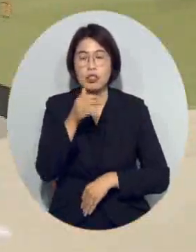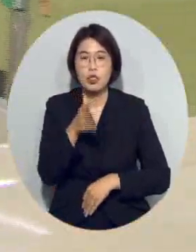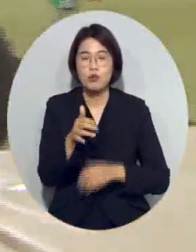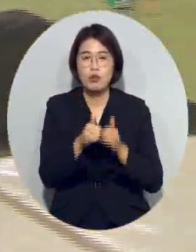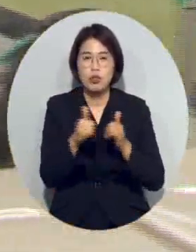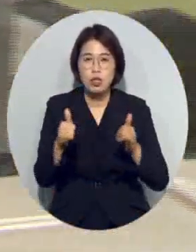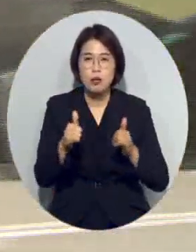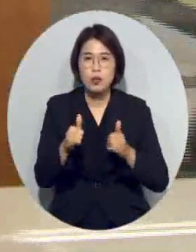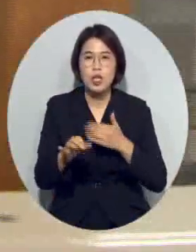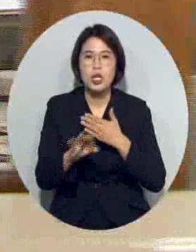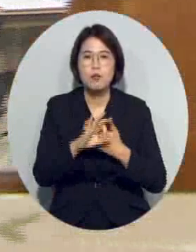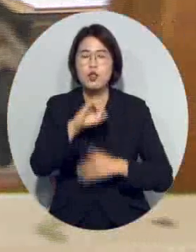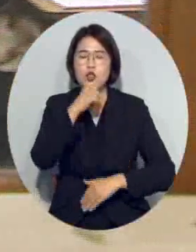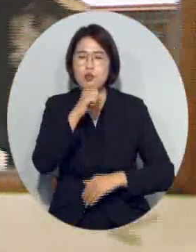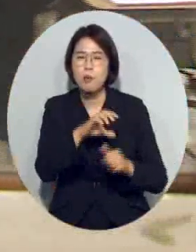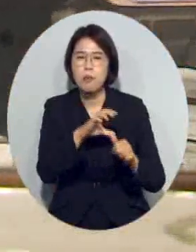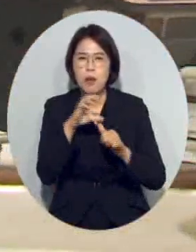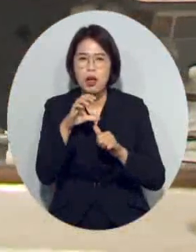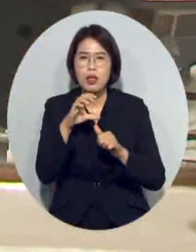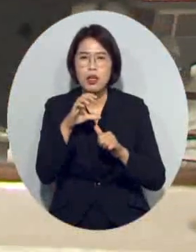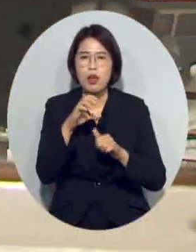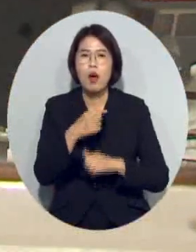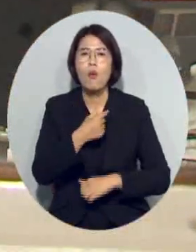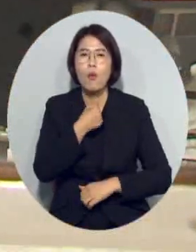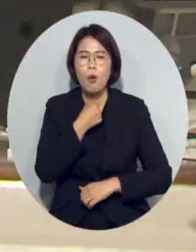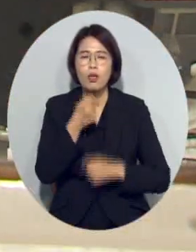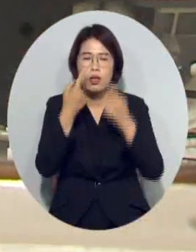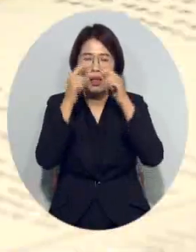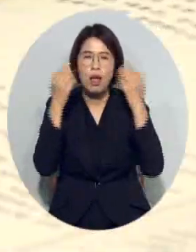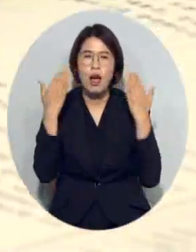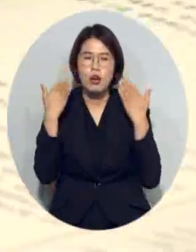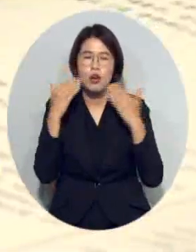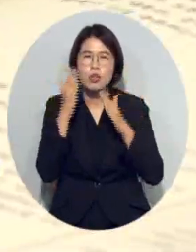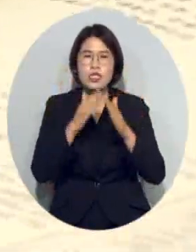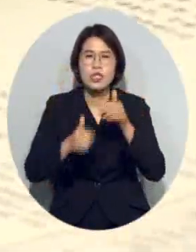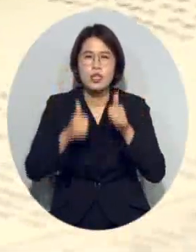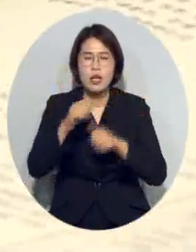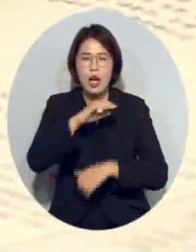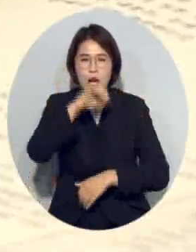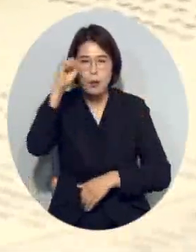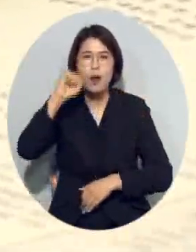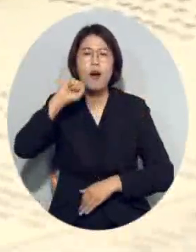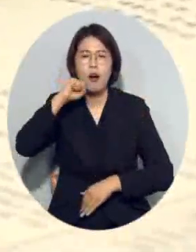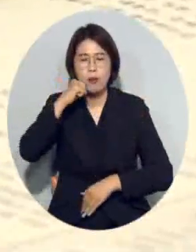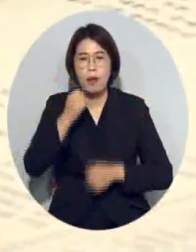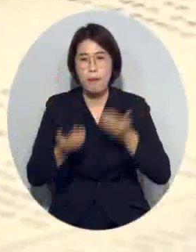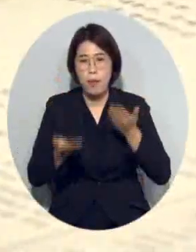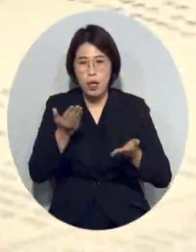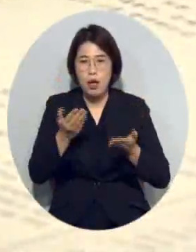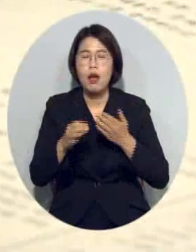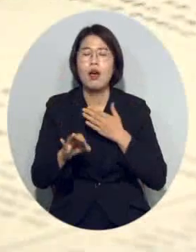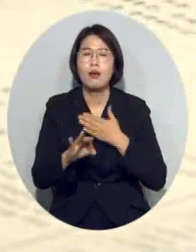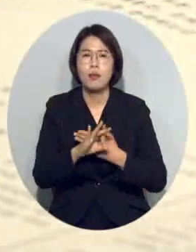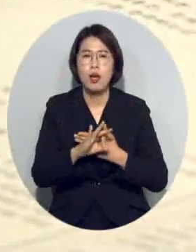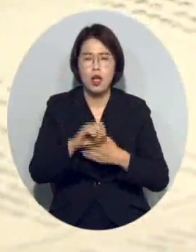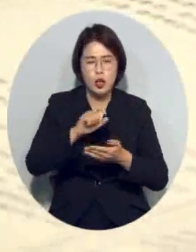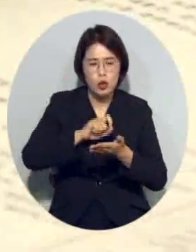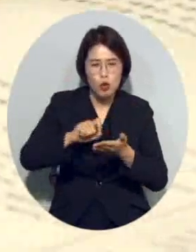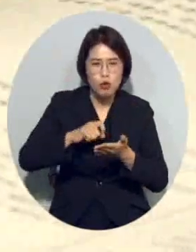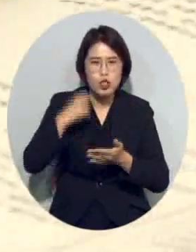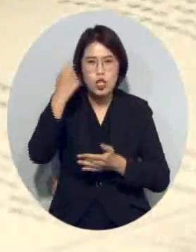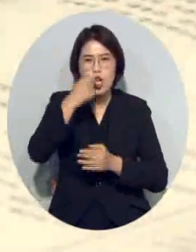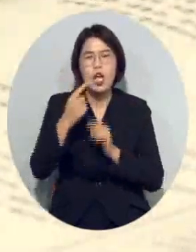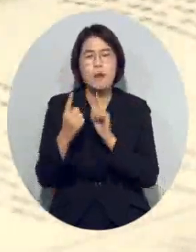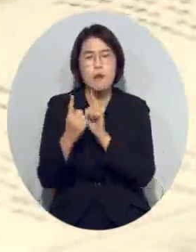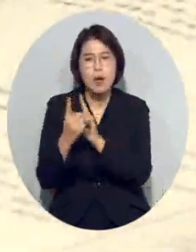전문가는 가채점한 결과를 바탕으로 원하는 대학에 정시로 합격하기 어렵다고 판단하면 논술과